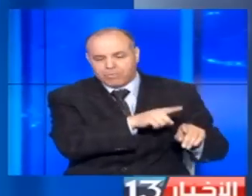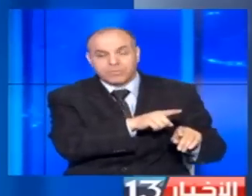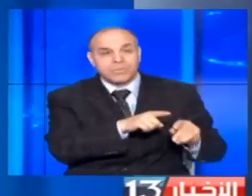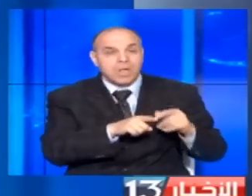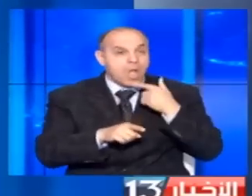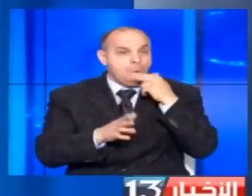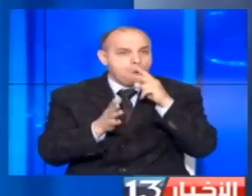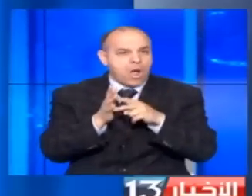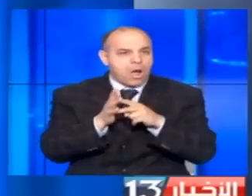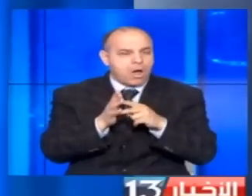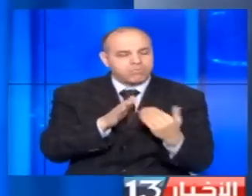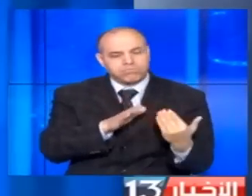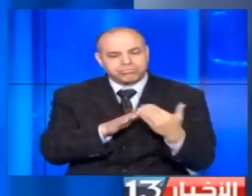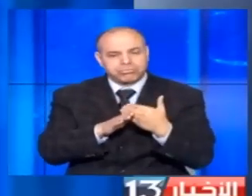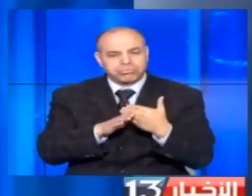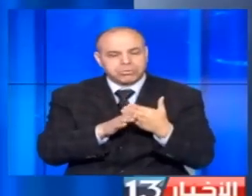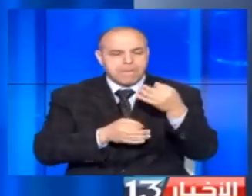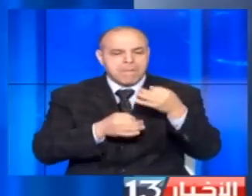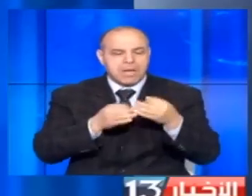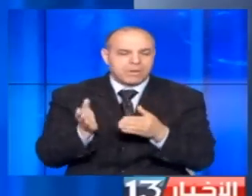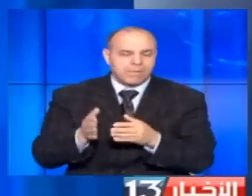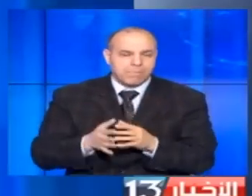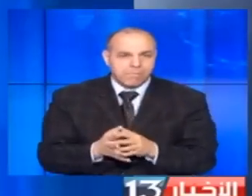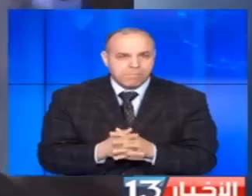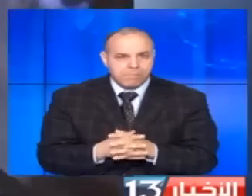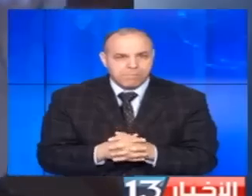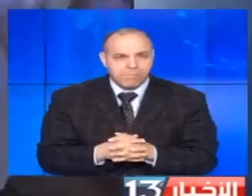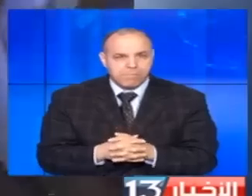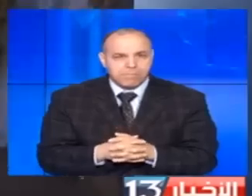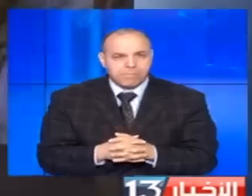وقرر الطعن فيها امام القضاء